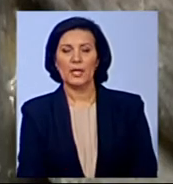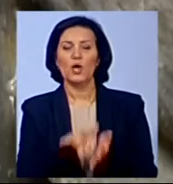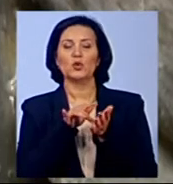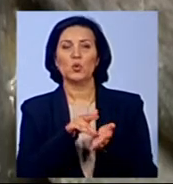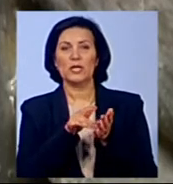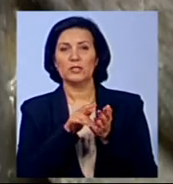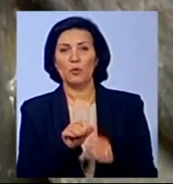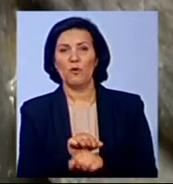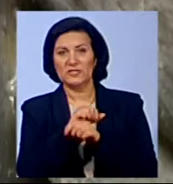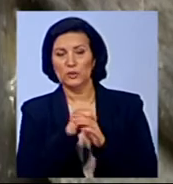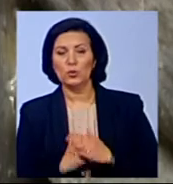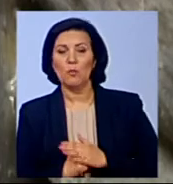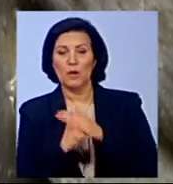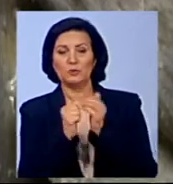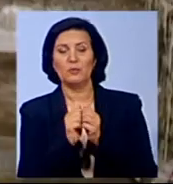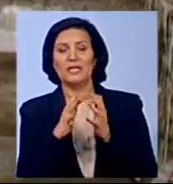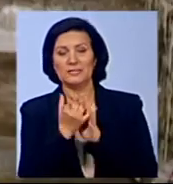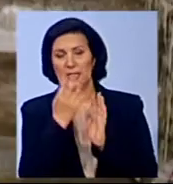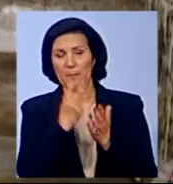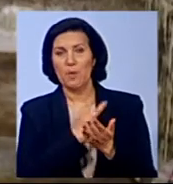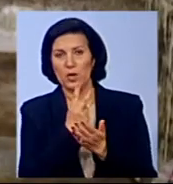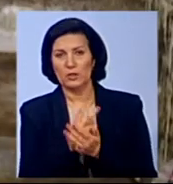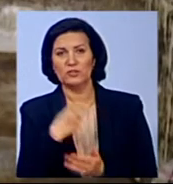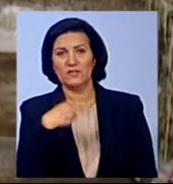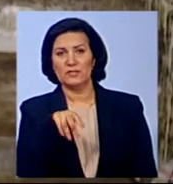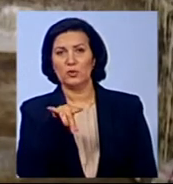Туристам повстанську базу біля села Гриньків уперше покажуть